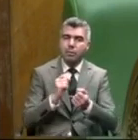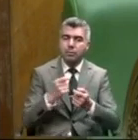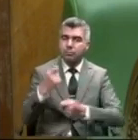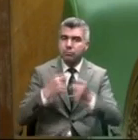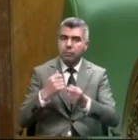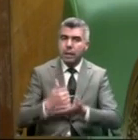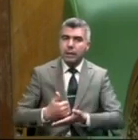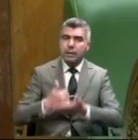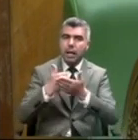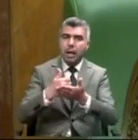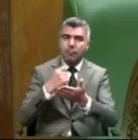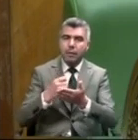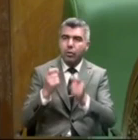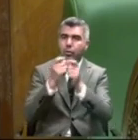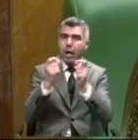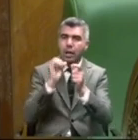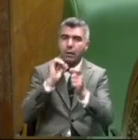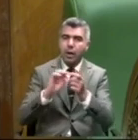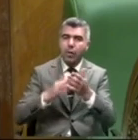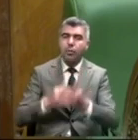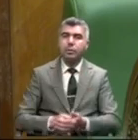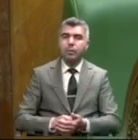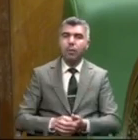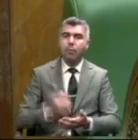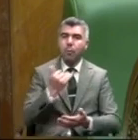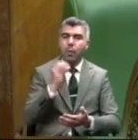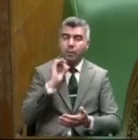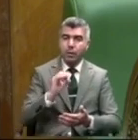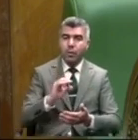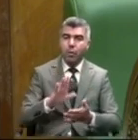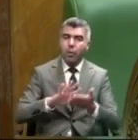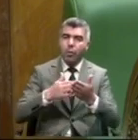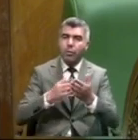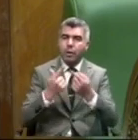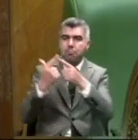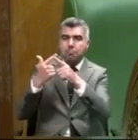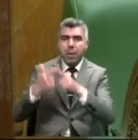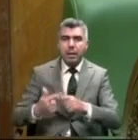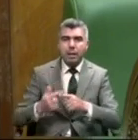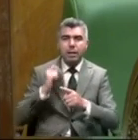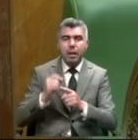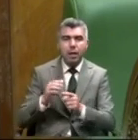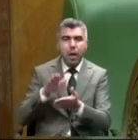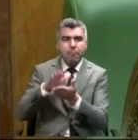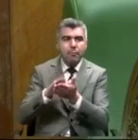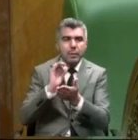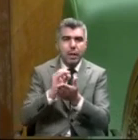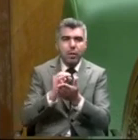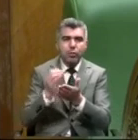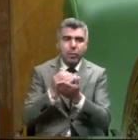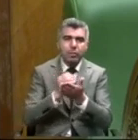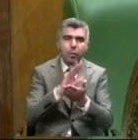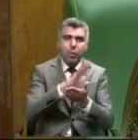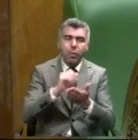دعم الاستثمار وتكريس العداله المجاليه واستعاده الاوامش الماليه من اجل ضمان استدامه استدامه الاصلاحات